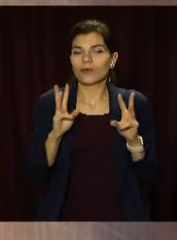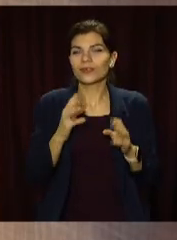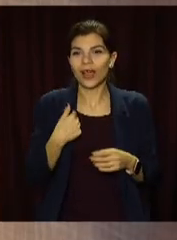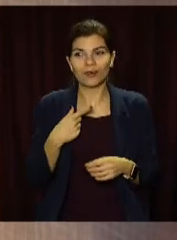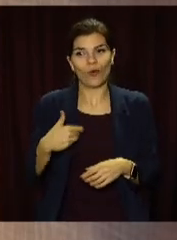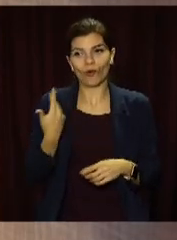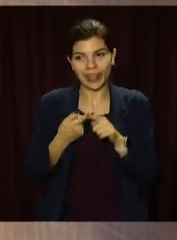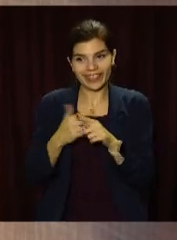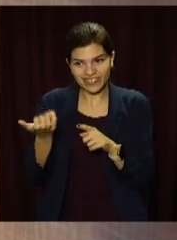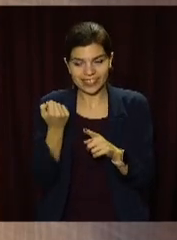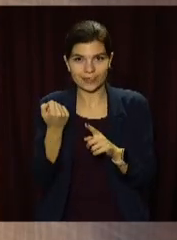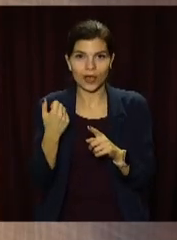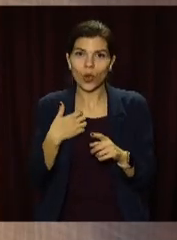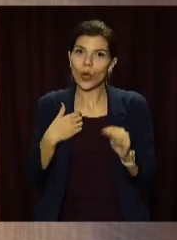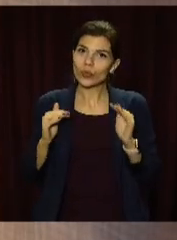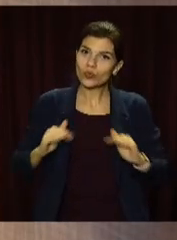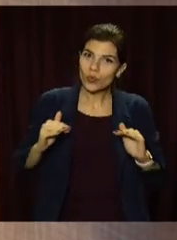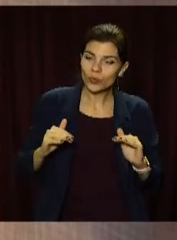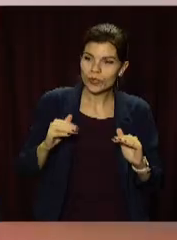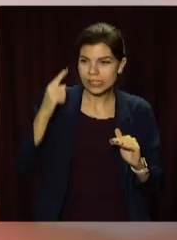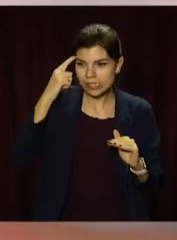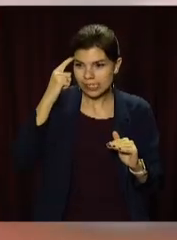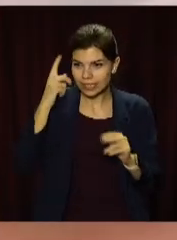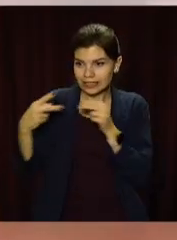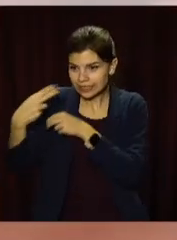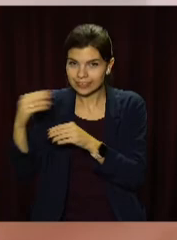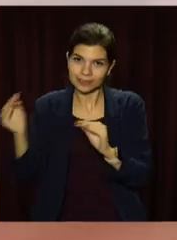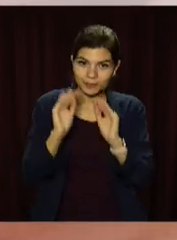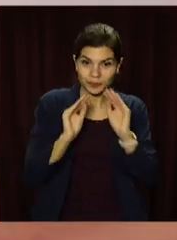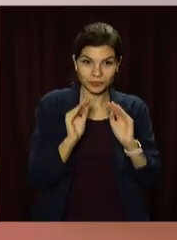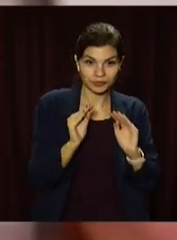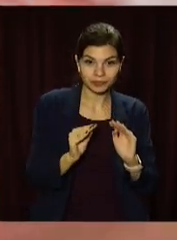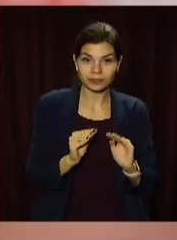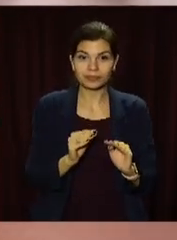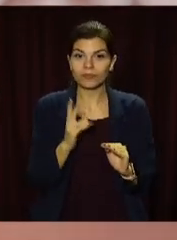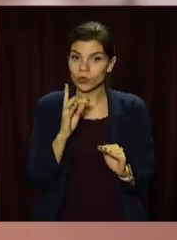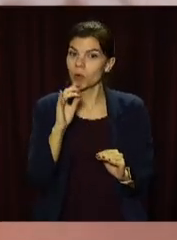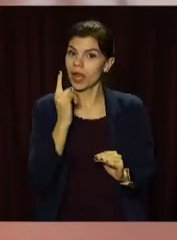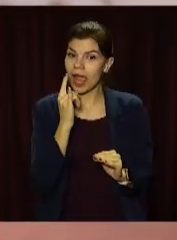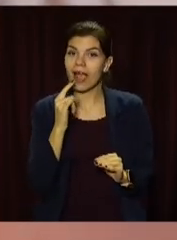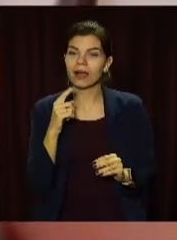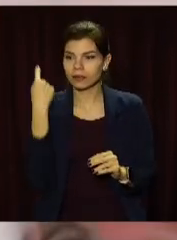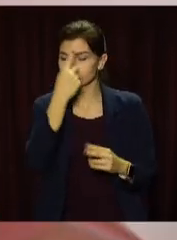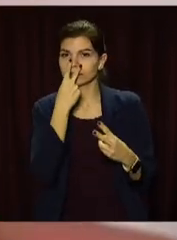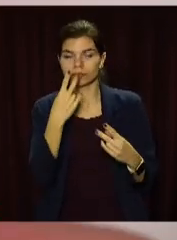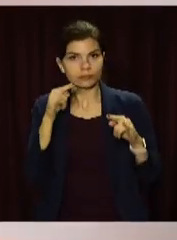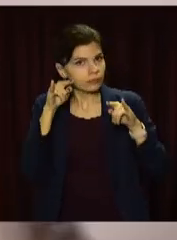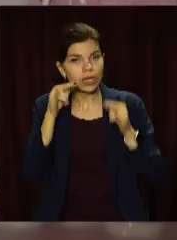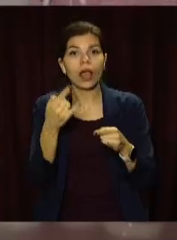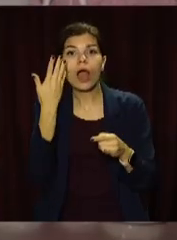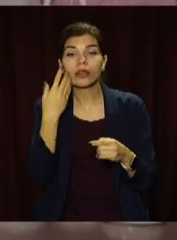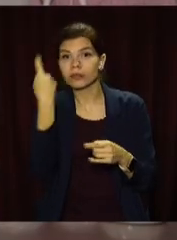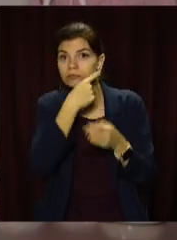кружево, от якоїсь такої юбки, його примінити. Проте унікальності та характеру лялька набуває лише після розпису